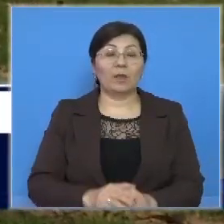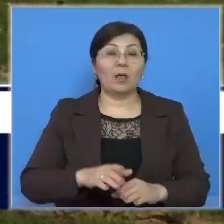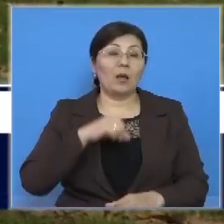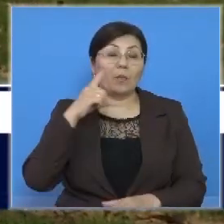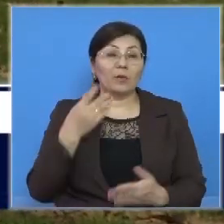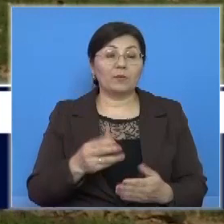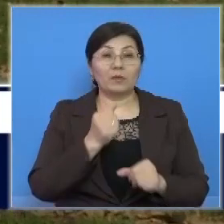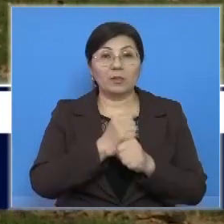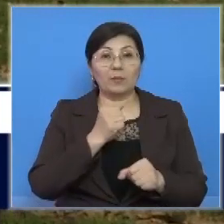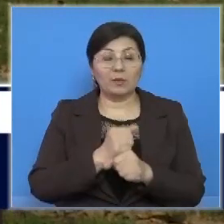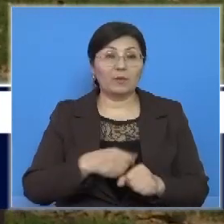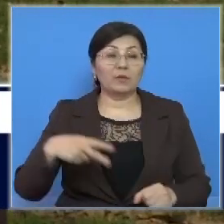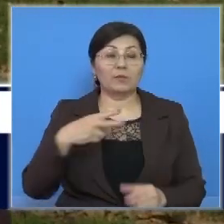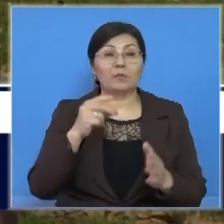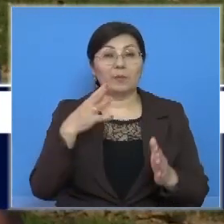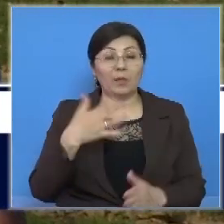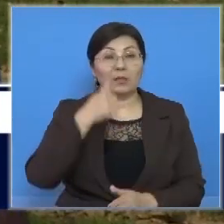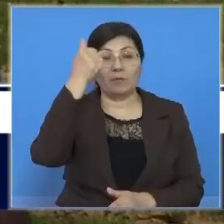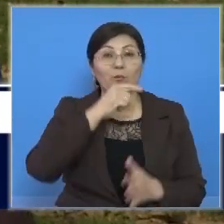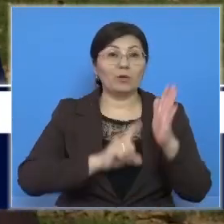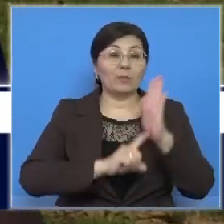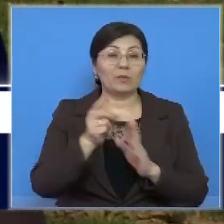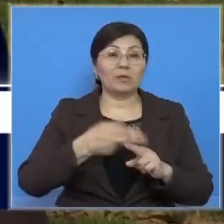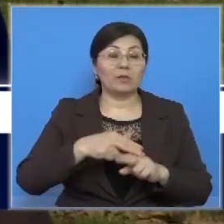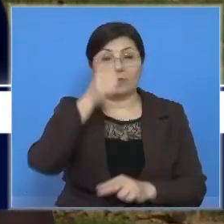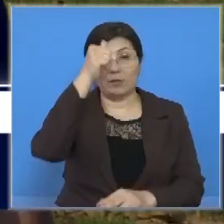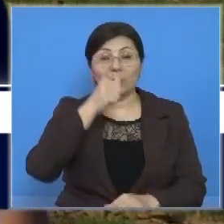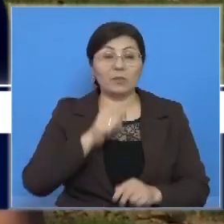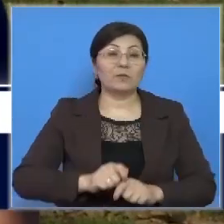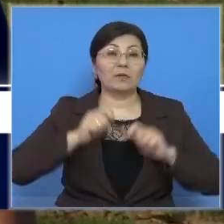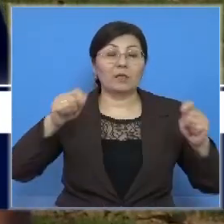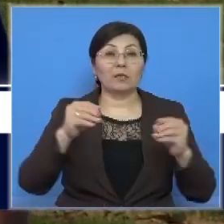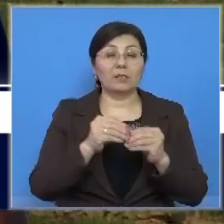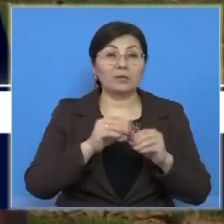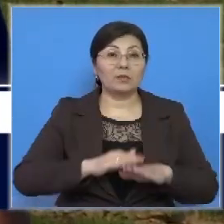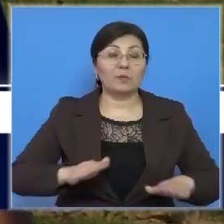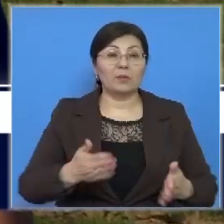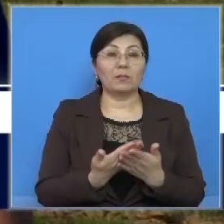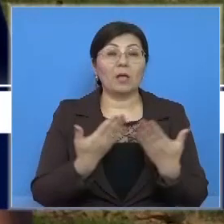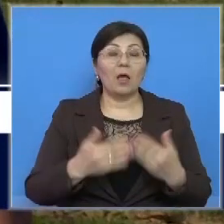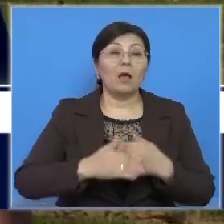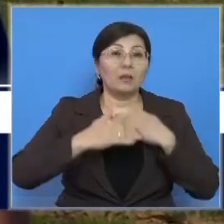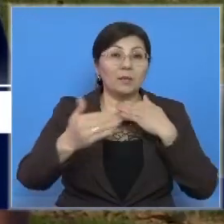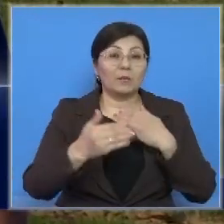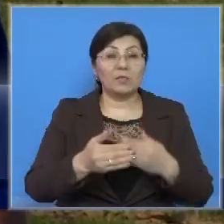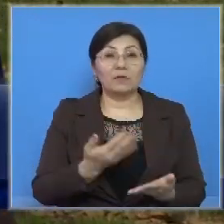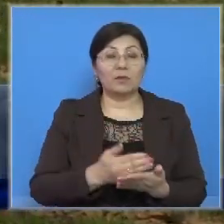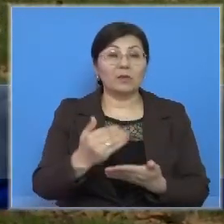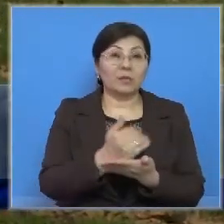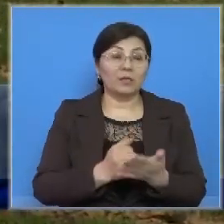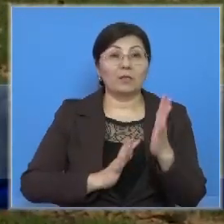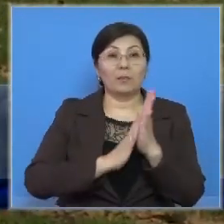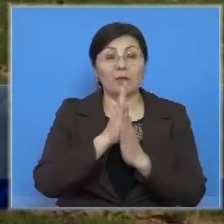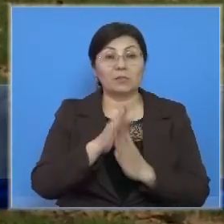Молодежь здесь работает, начиная с 2005 года. В этом месяце сезон открыли 10 ребят. На всей посевной площади они пропалывают